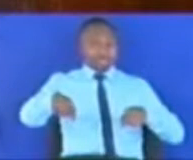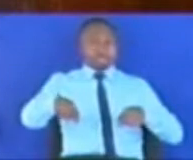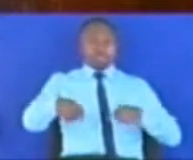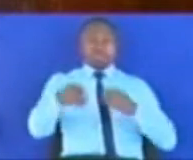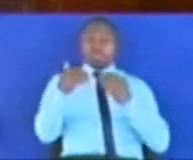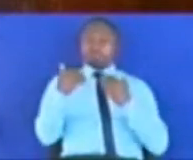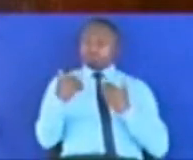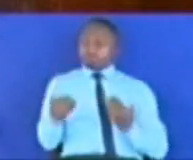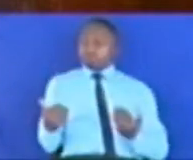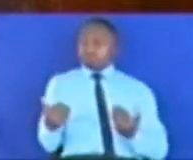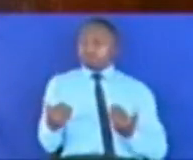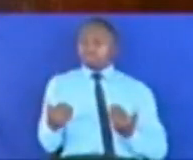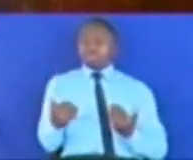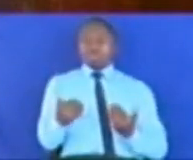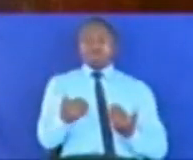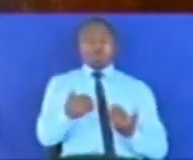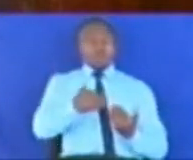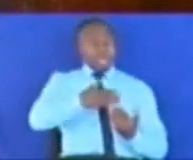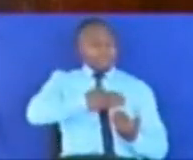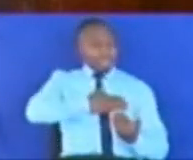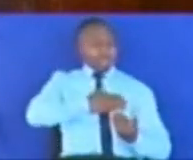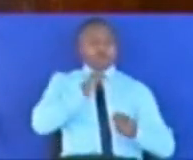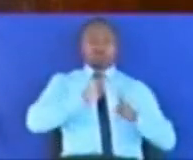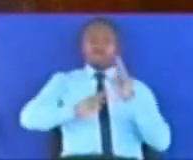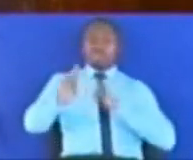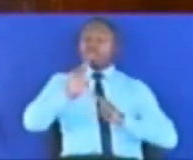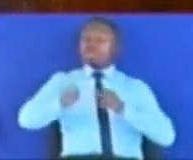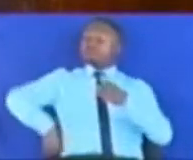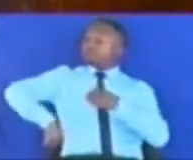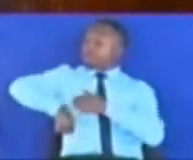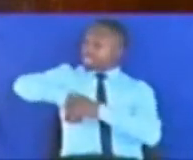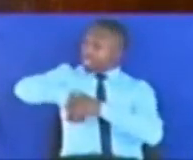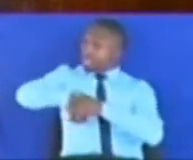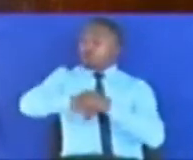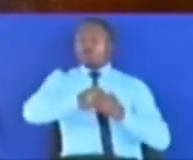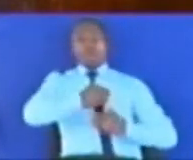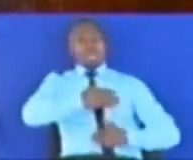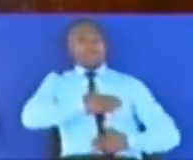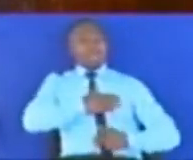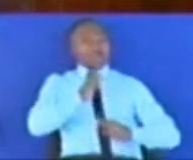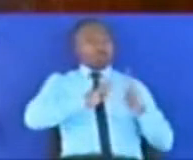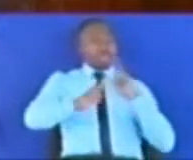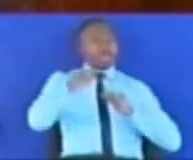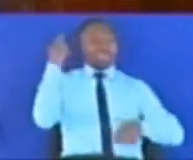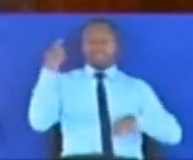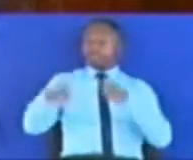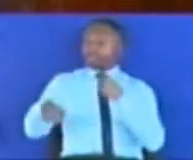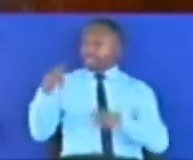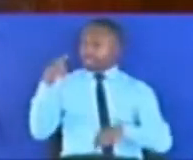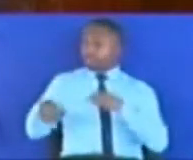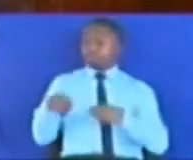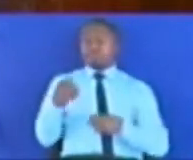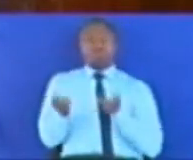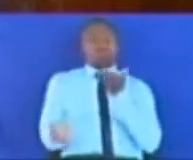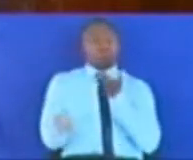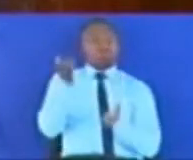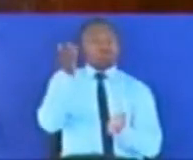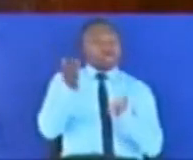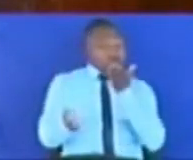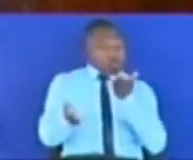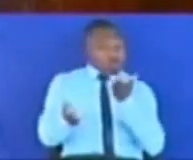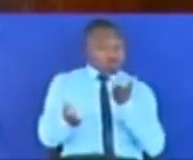wanapenda sana kujadili mpira na wanapenda sana kujadili siasa kuliko